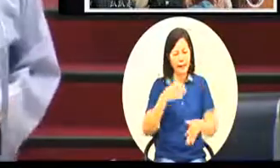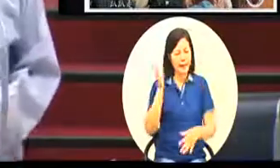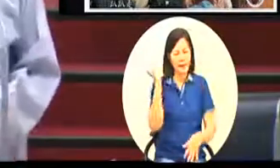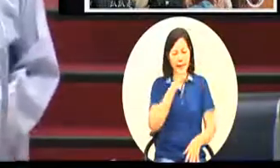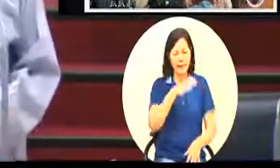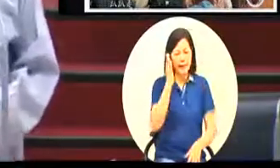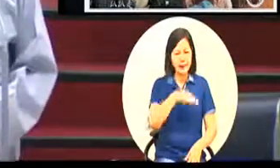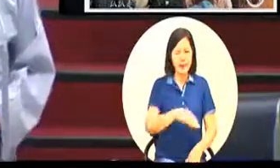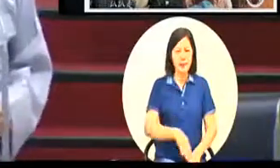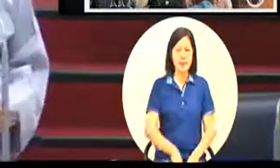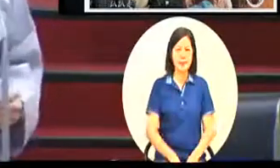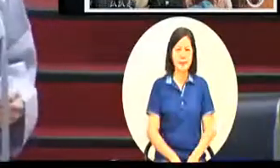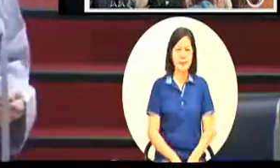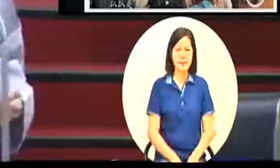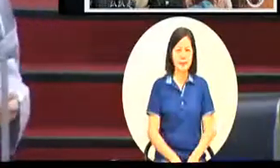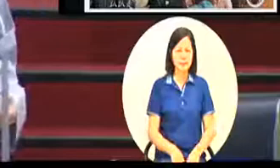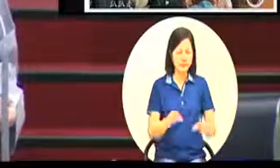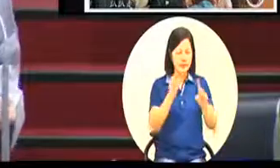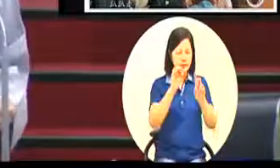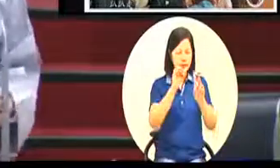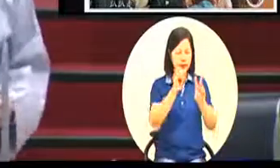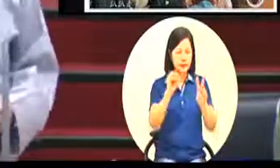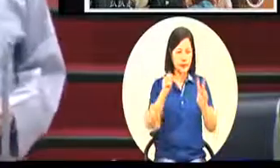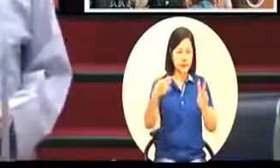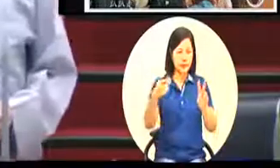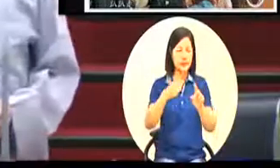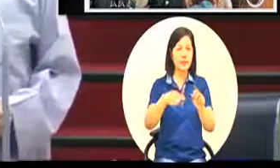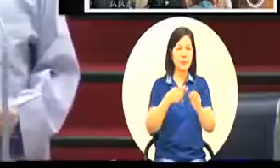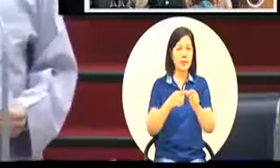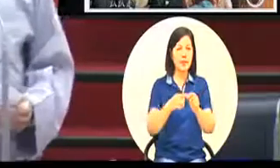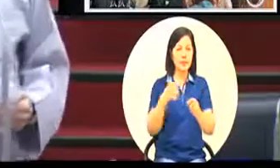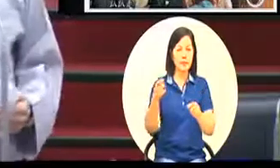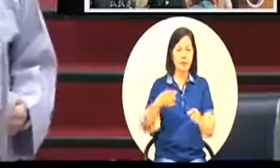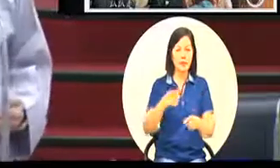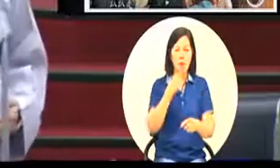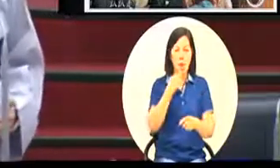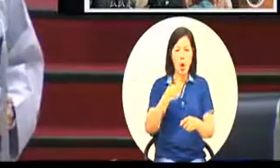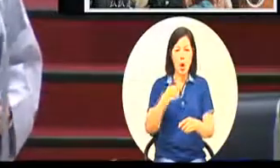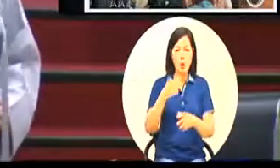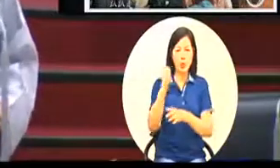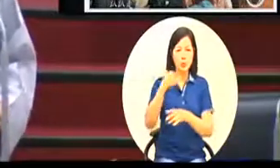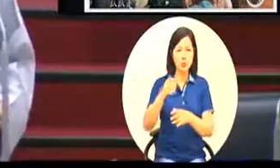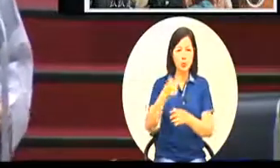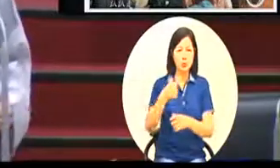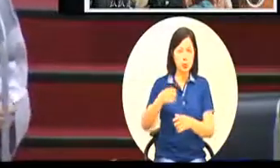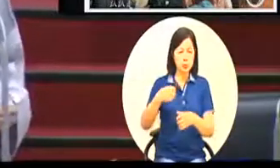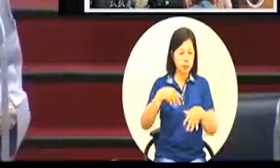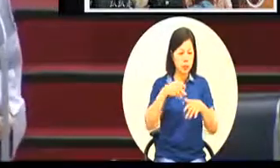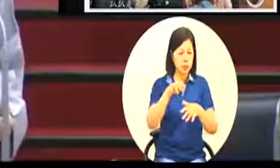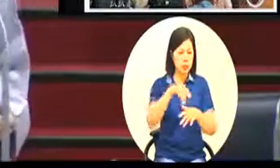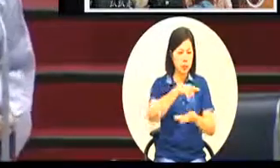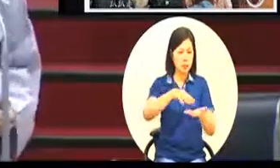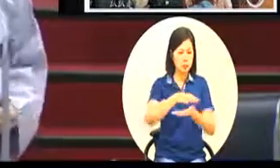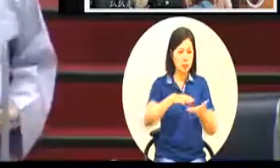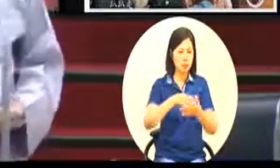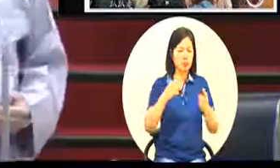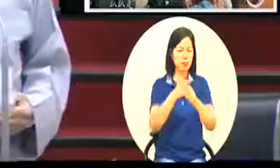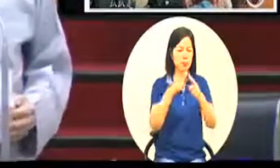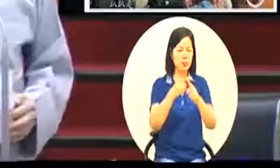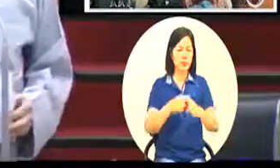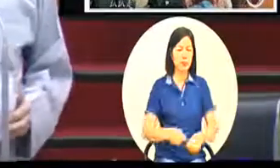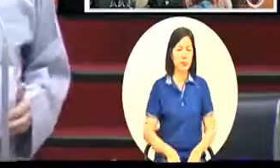啦。自2006年，红山来在乱，我不便讲啥。中鼎山